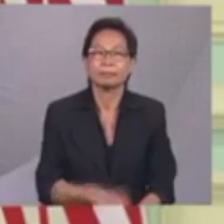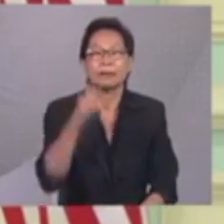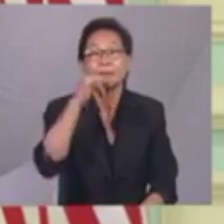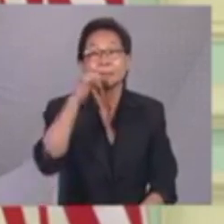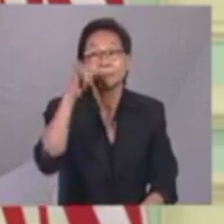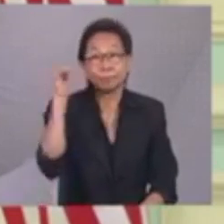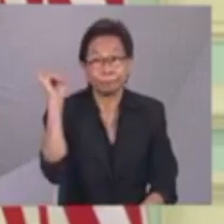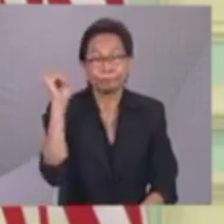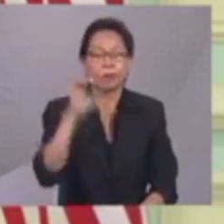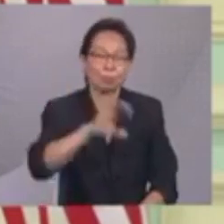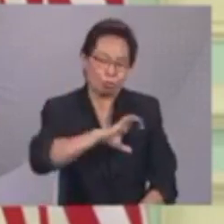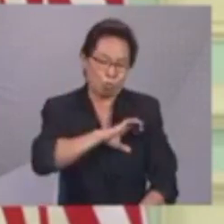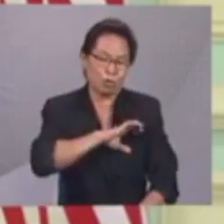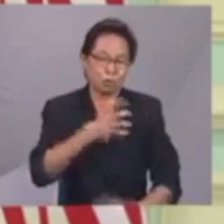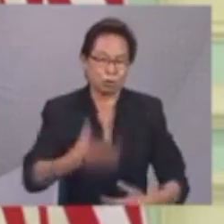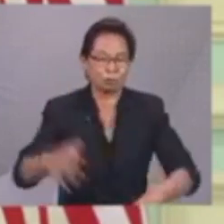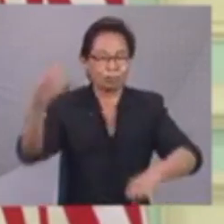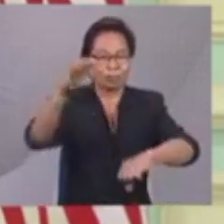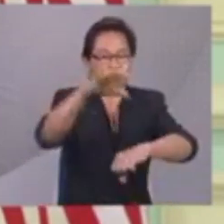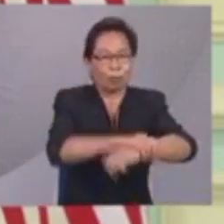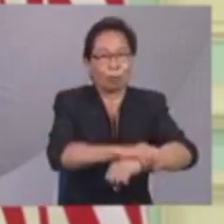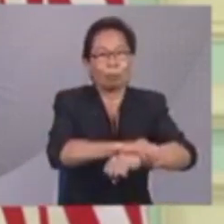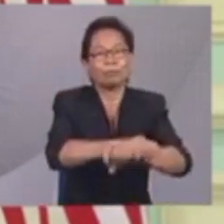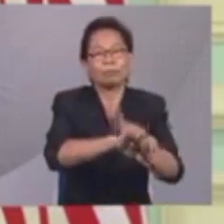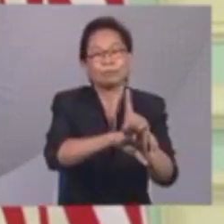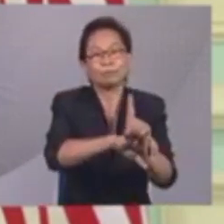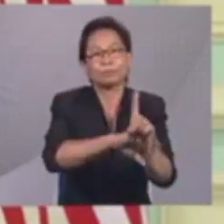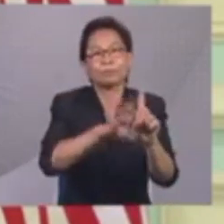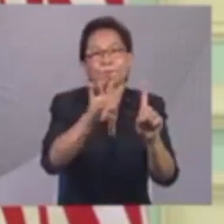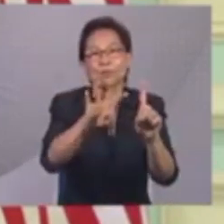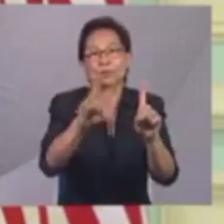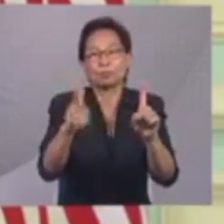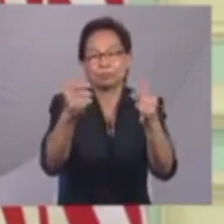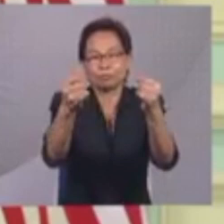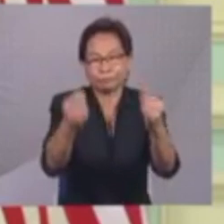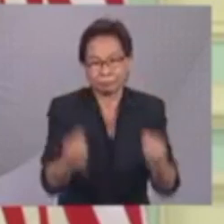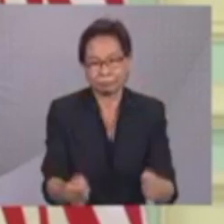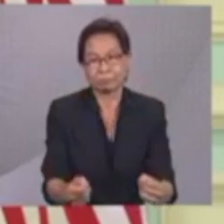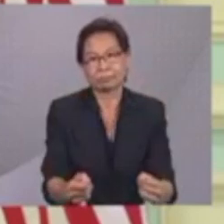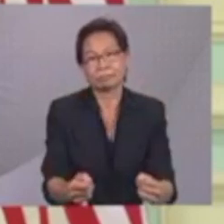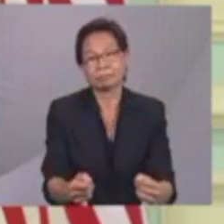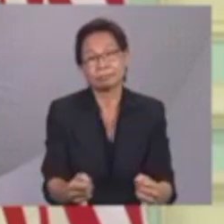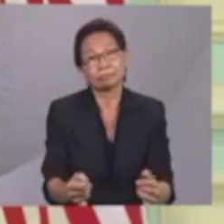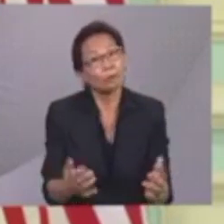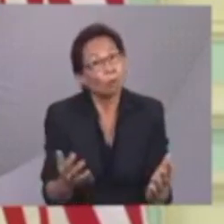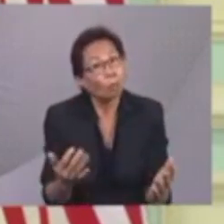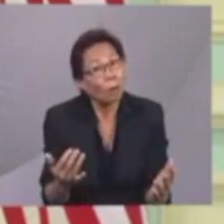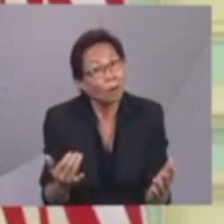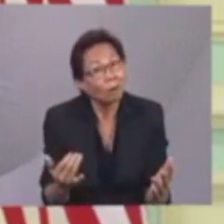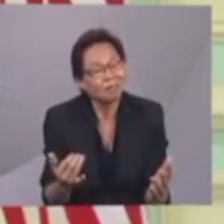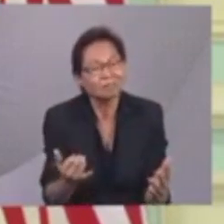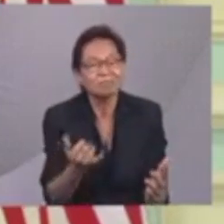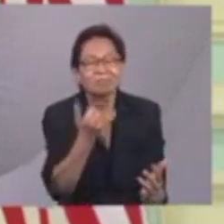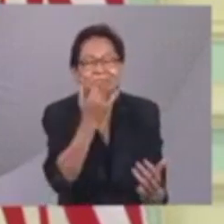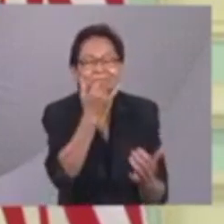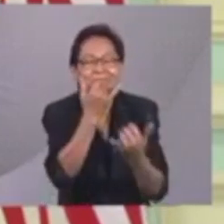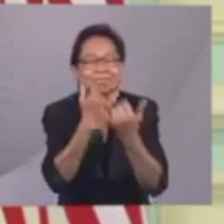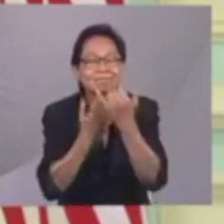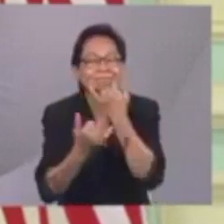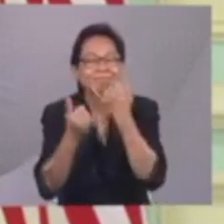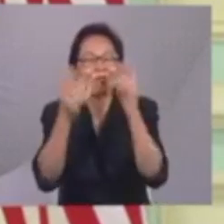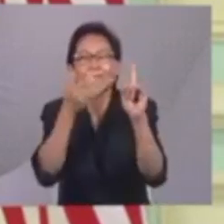Semalam, PDRM telah menahan 142 individu di atas kesalahan melanggar